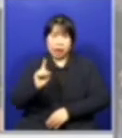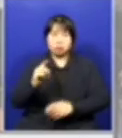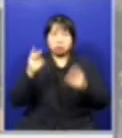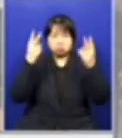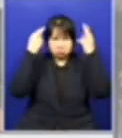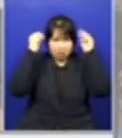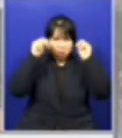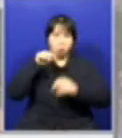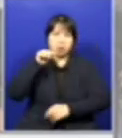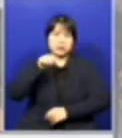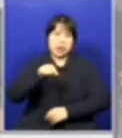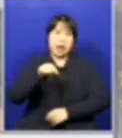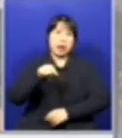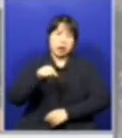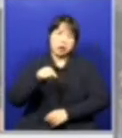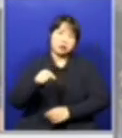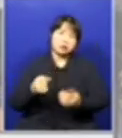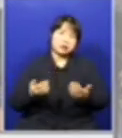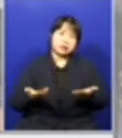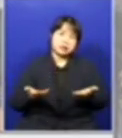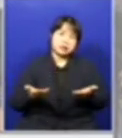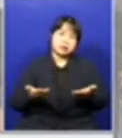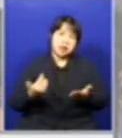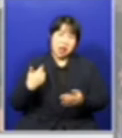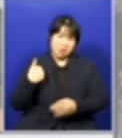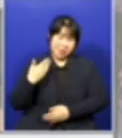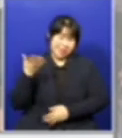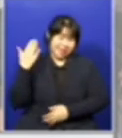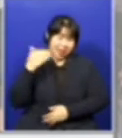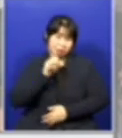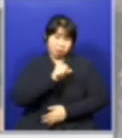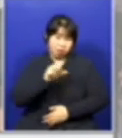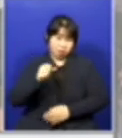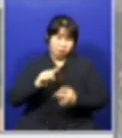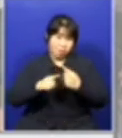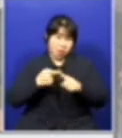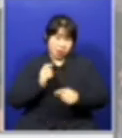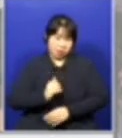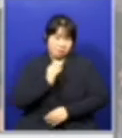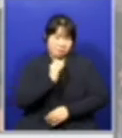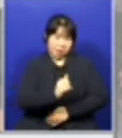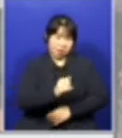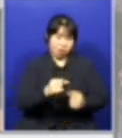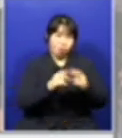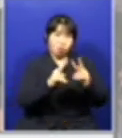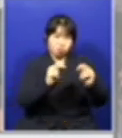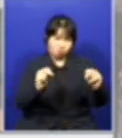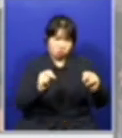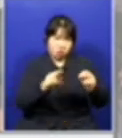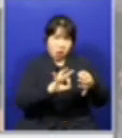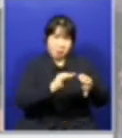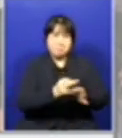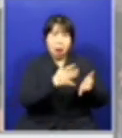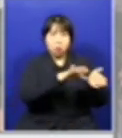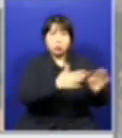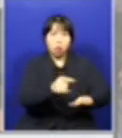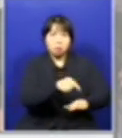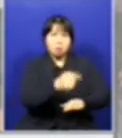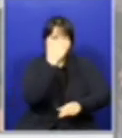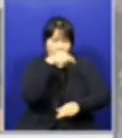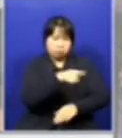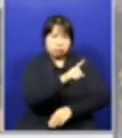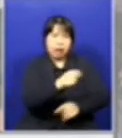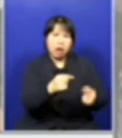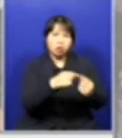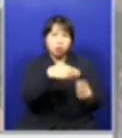กรัฐมนตรีไปเผามาแล้วที่18ครับสสโต้งเมืองนนท์เนี่ยจะเห็นว่าความสำเร็